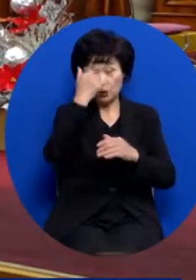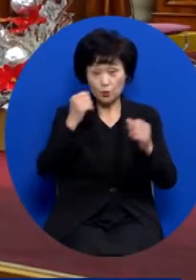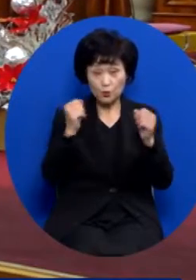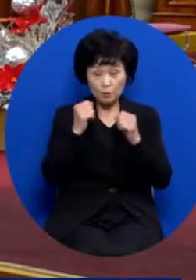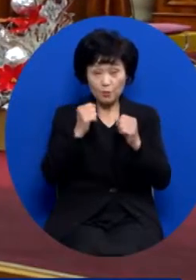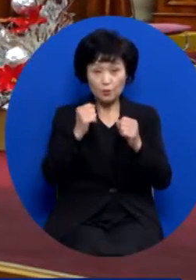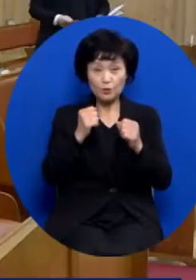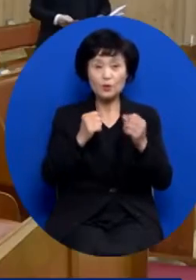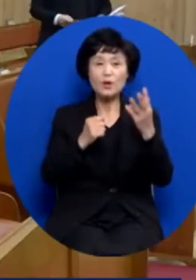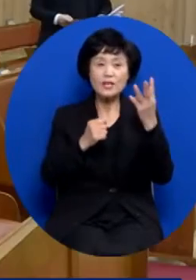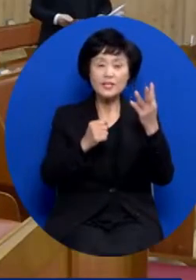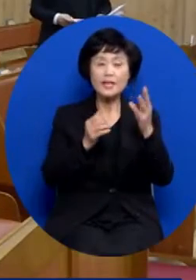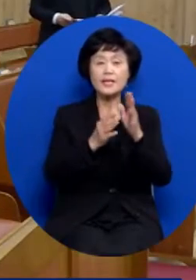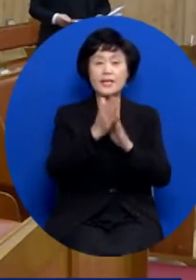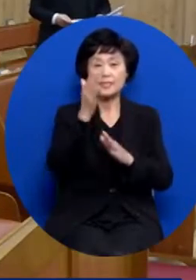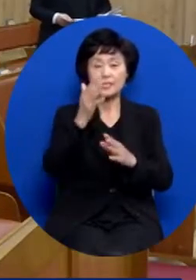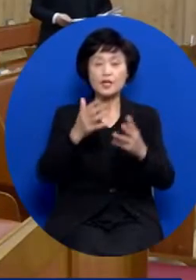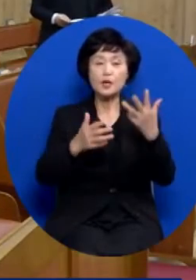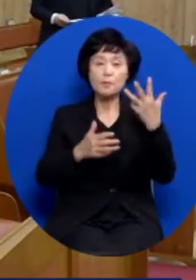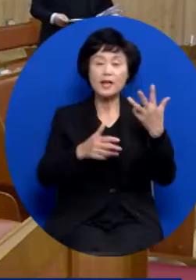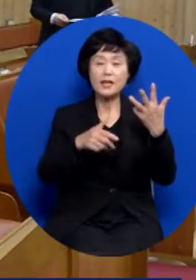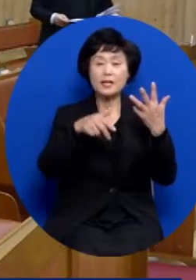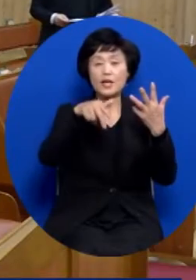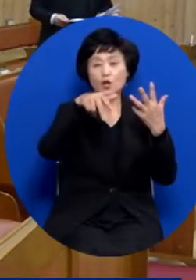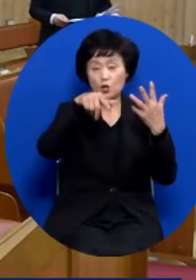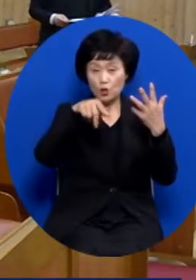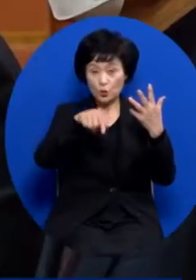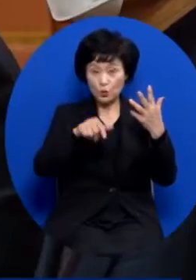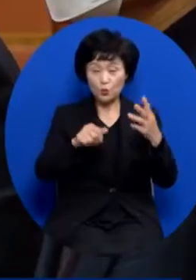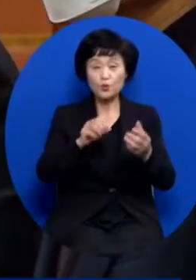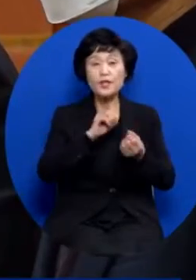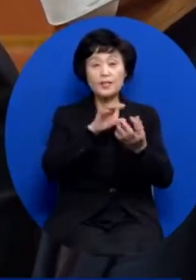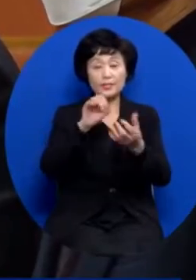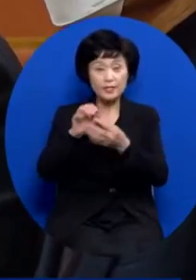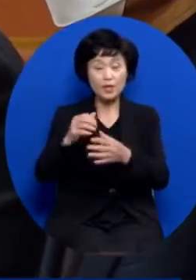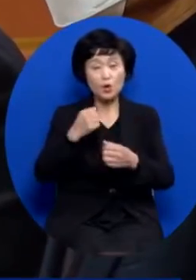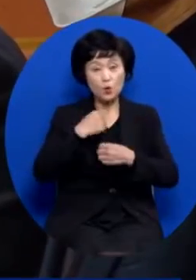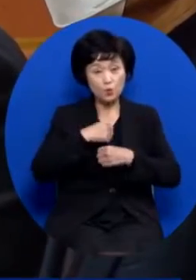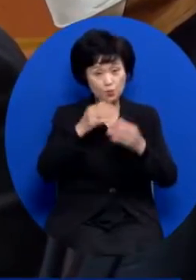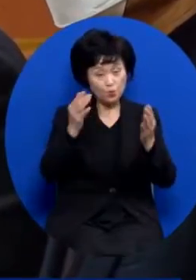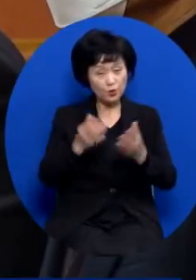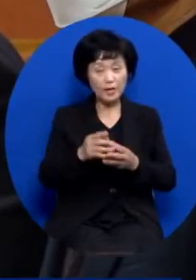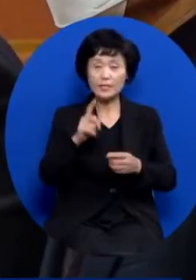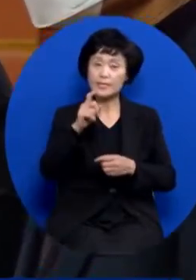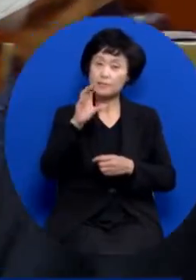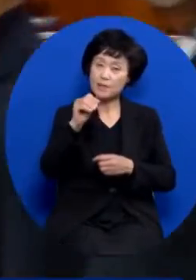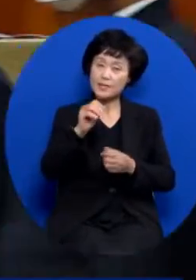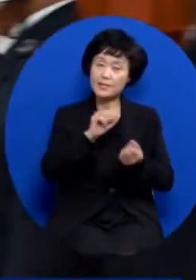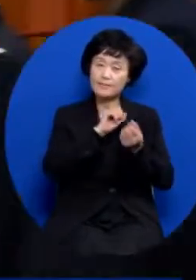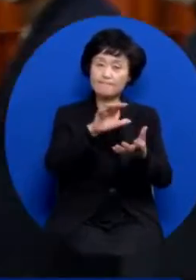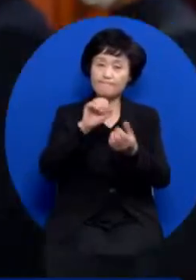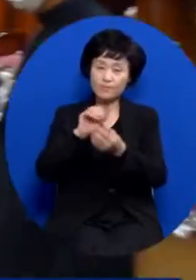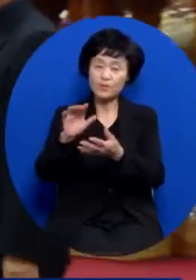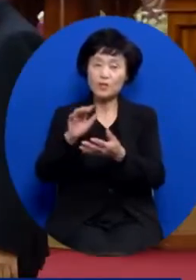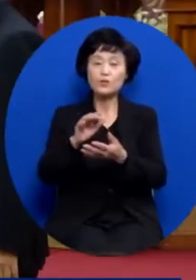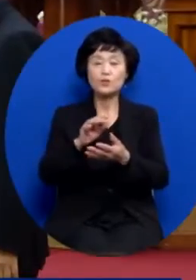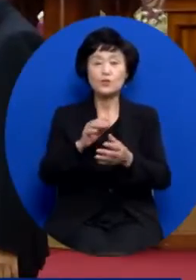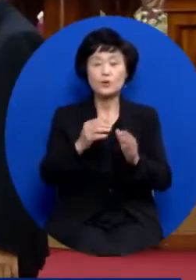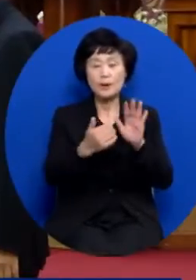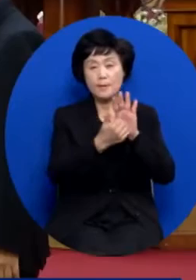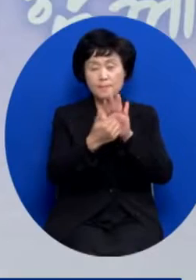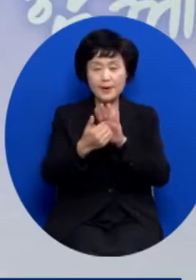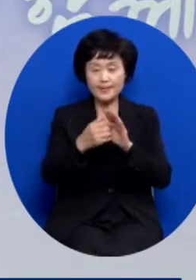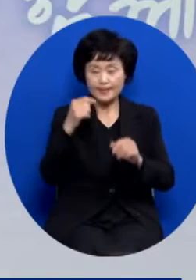3개 시와 8개 군에 전달하고 군부대에다도 한 10만 장씩 이렇게 전달하면서 방역에